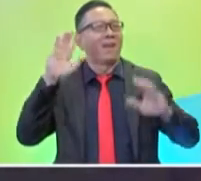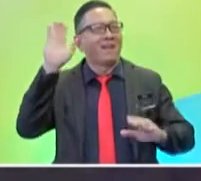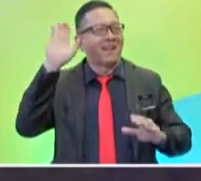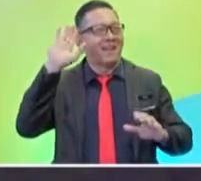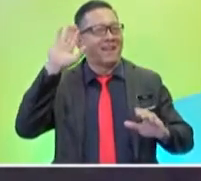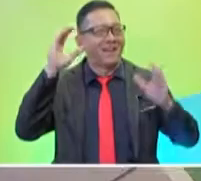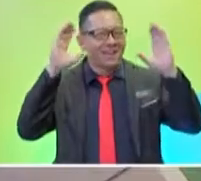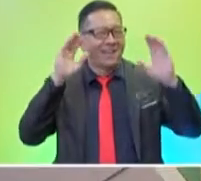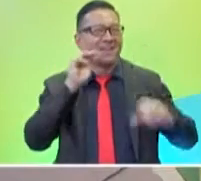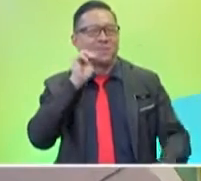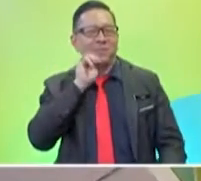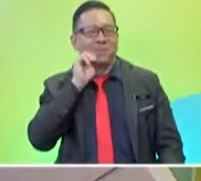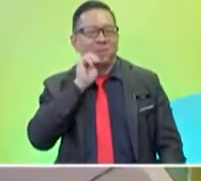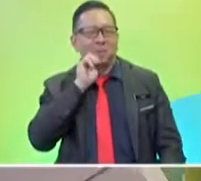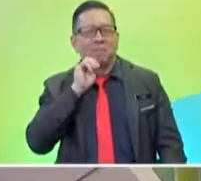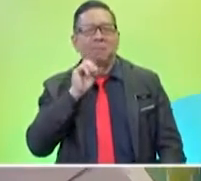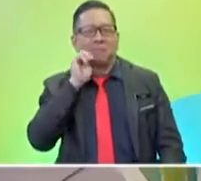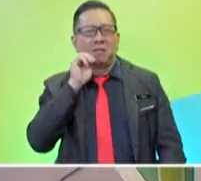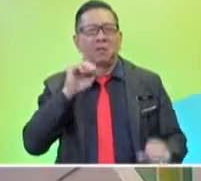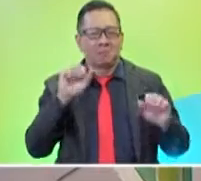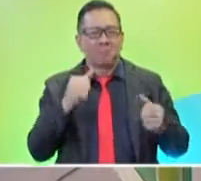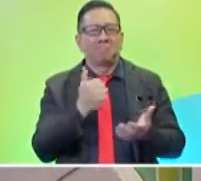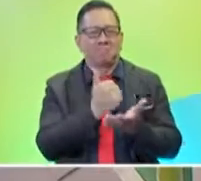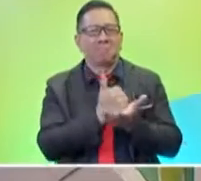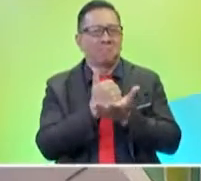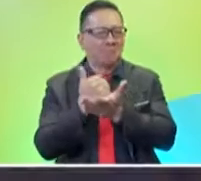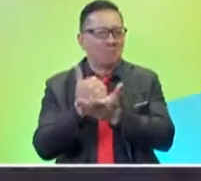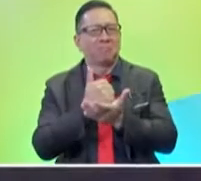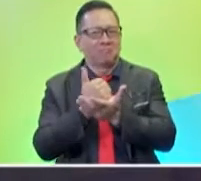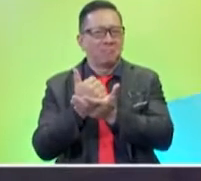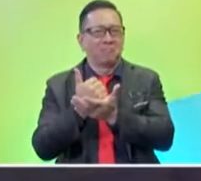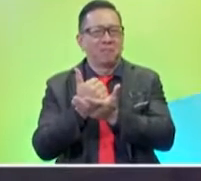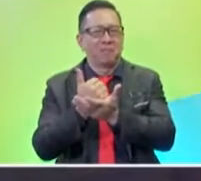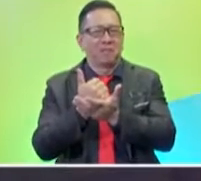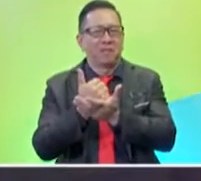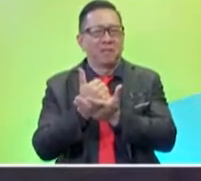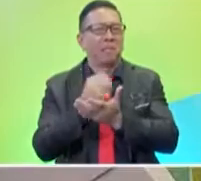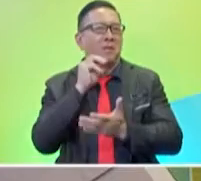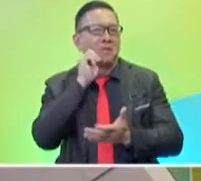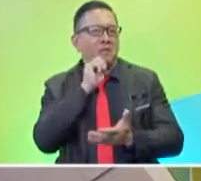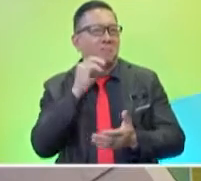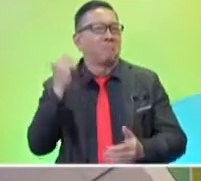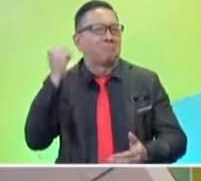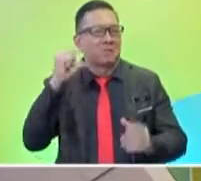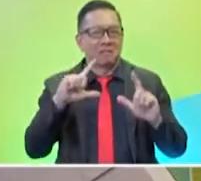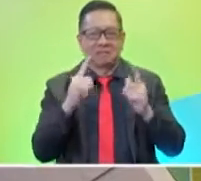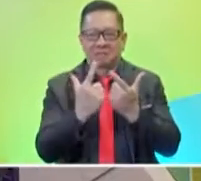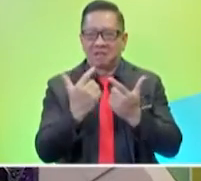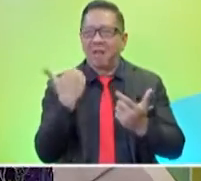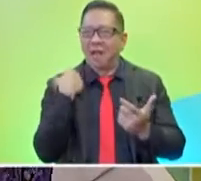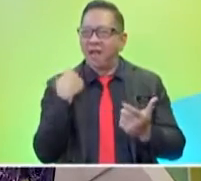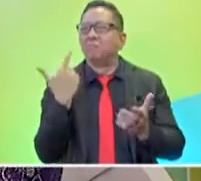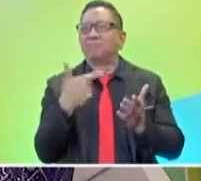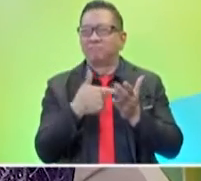Mira ni kan tahu-tahu je cikgu perlukan bantuan Mira. Mira boleh tolong cikgu? Boleh, boleh. Mira, di belakang kelas kita ada satu lagi